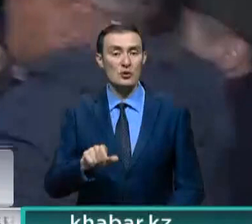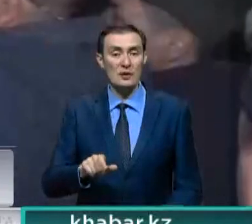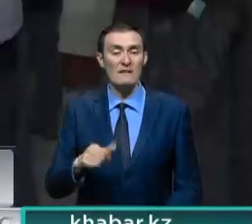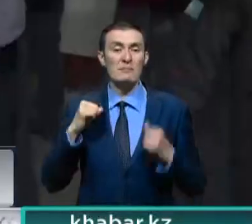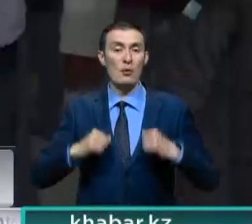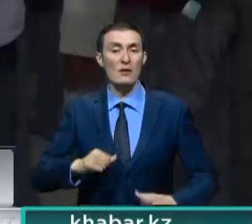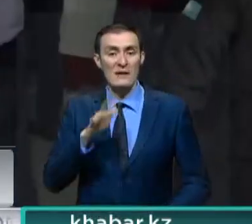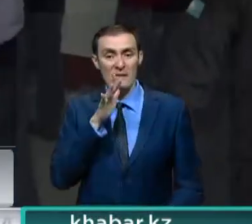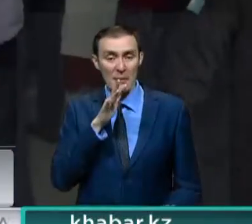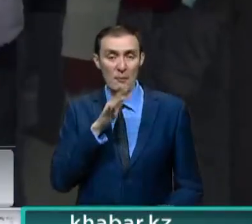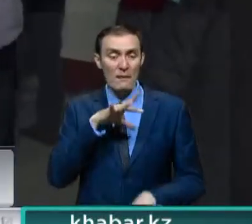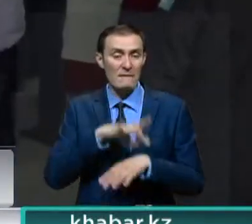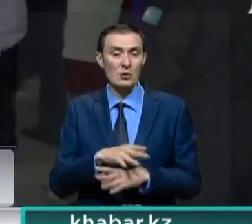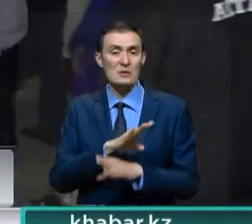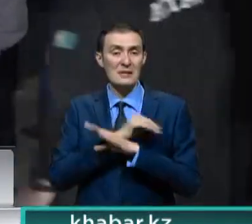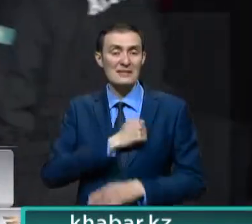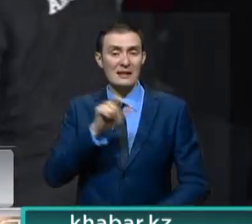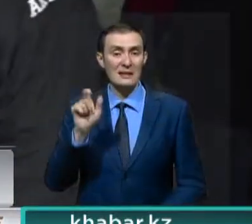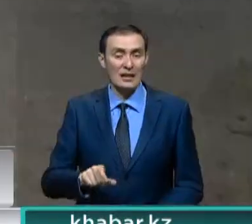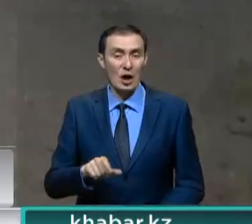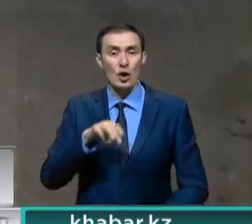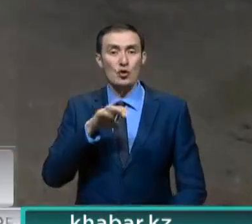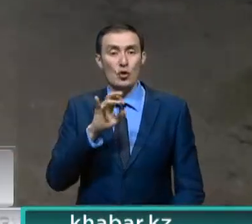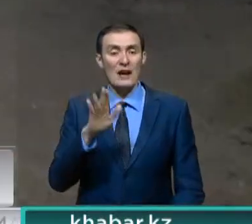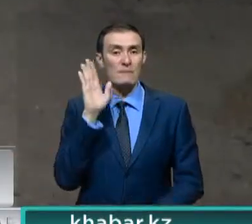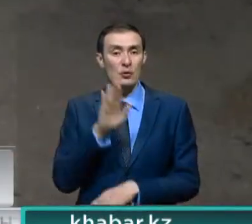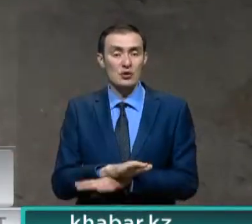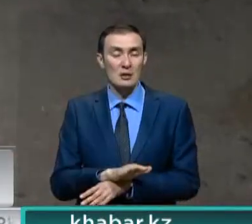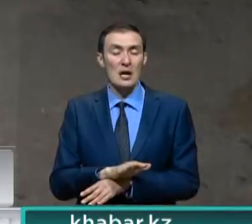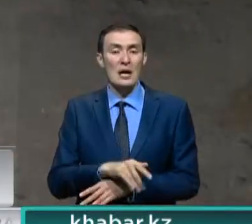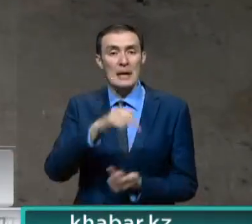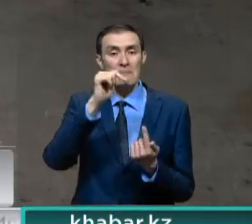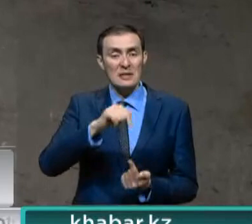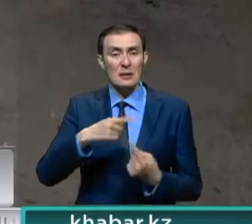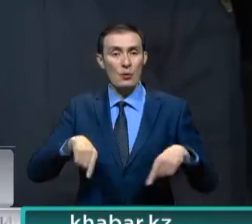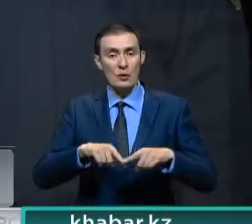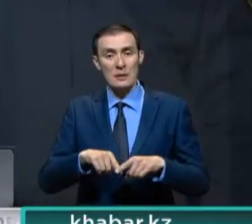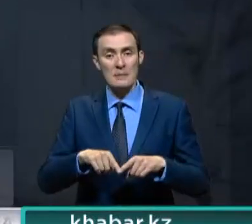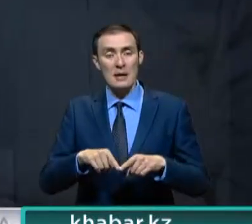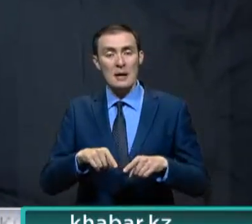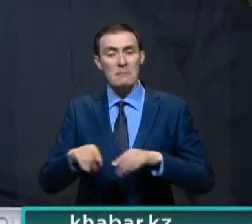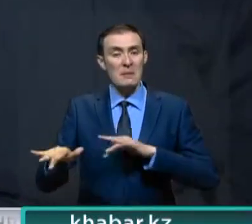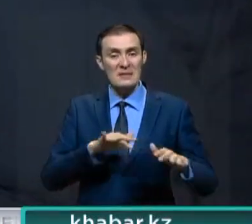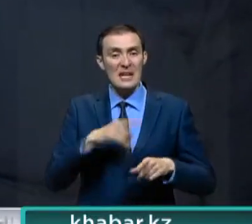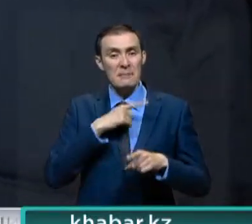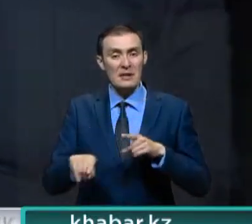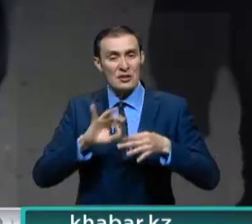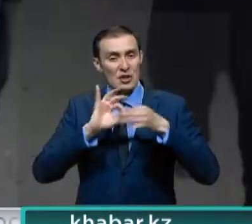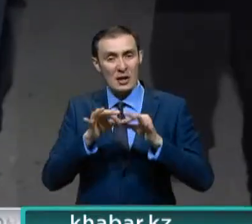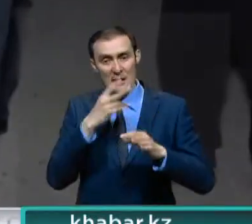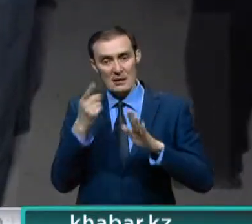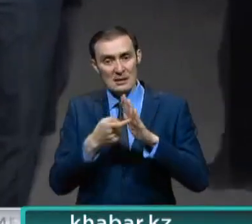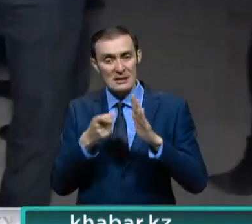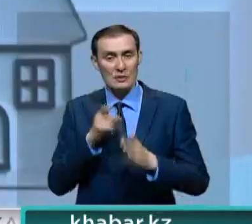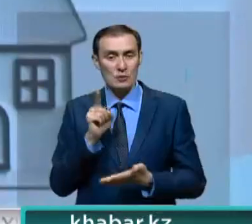в мирное время. По факту смерти солдата Касым-Жомарт Токаев поручил компетентным органам провести оперативное и тщательное